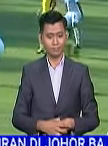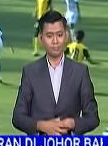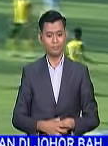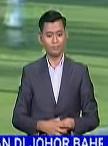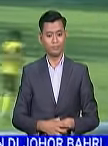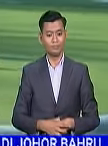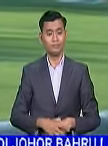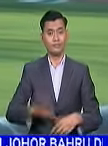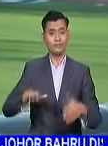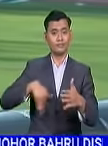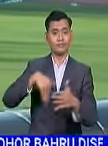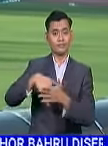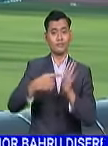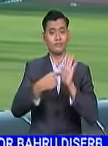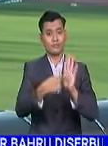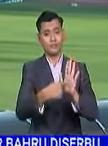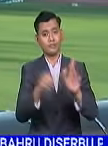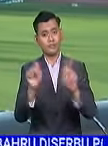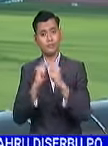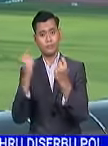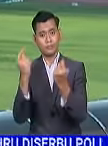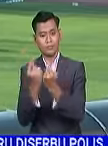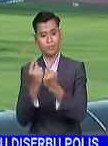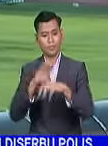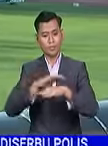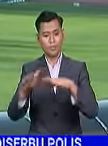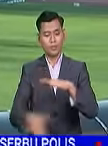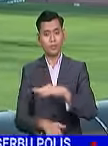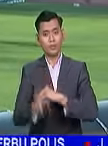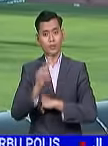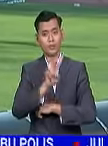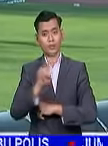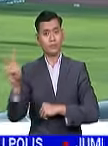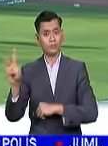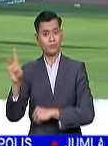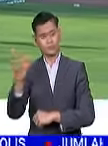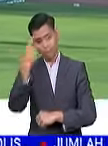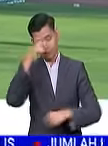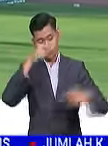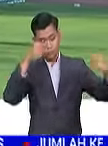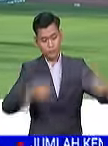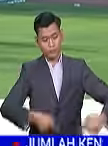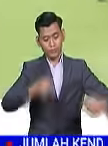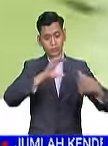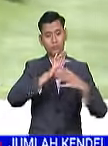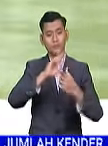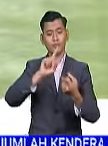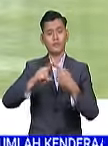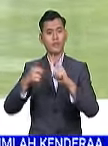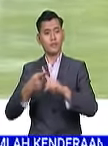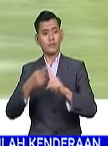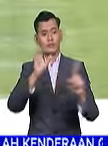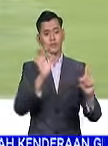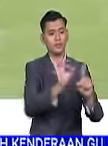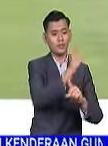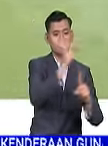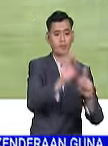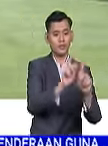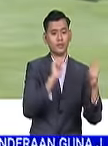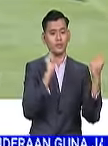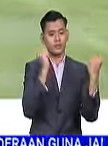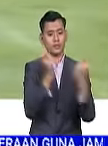Penguasaan bola lebih baik ditunjukkan pasukan bola sepak bawah 22 tahun negara pada perlawanan persahabatan bertemu Pening FC nyata